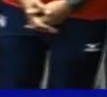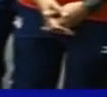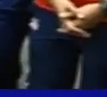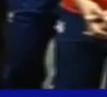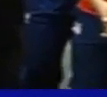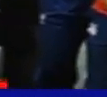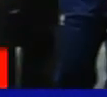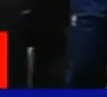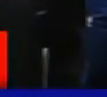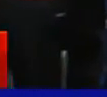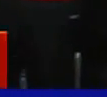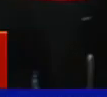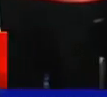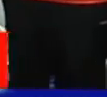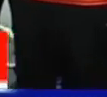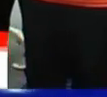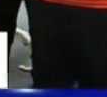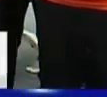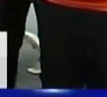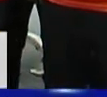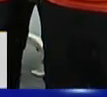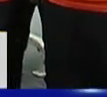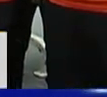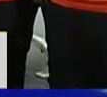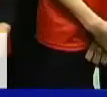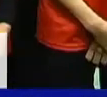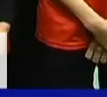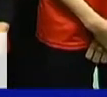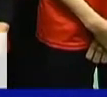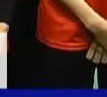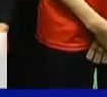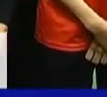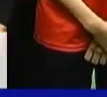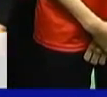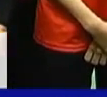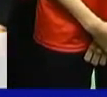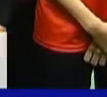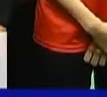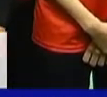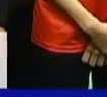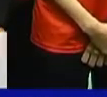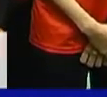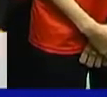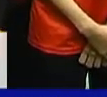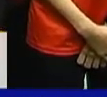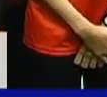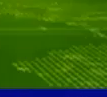Penyelesaian cdm opis hoki wanita mampu pertahankan emas yang dimenangi